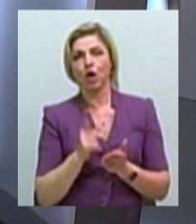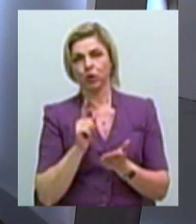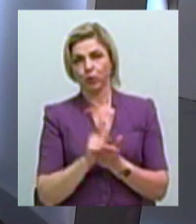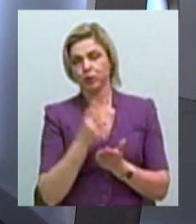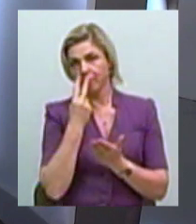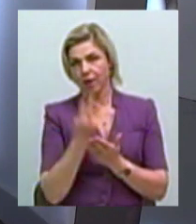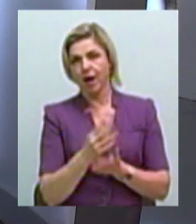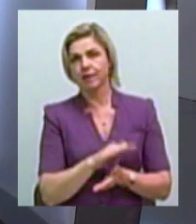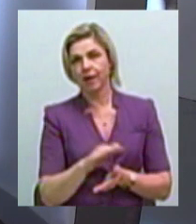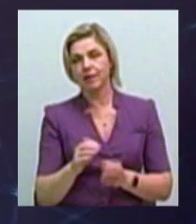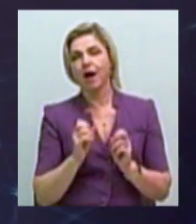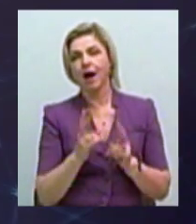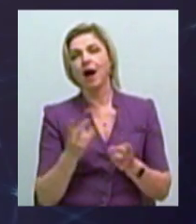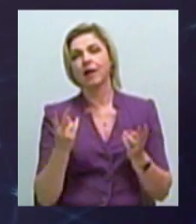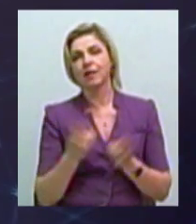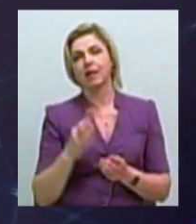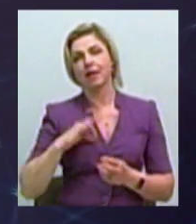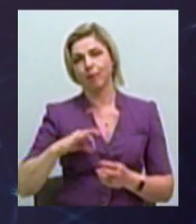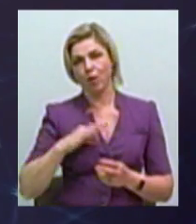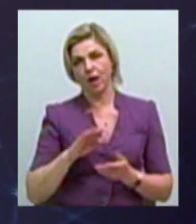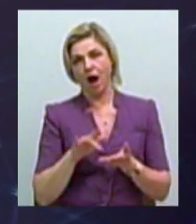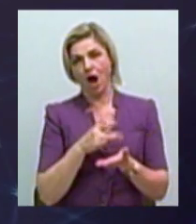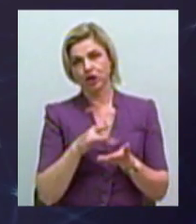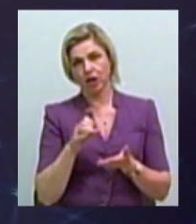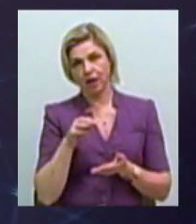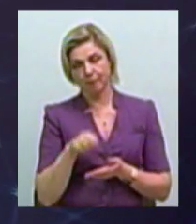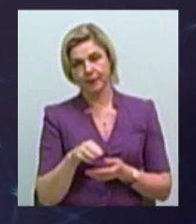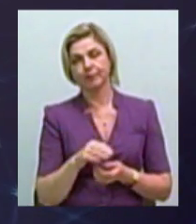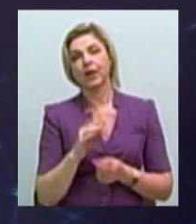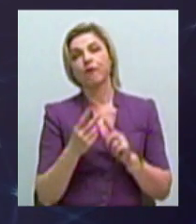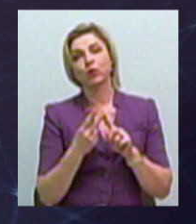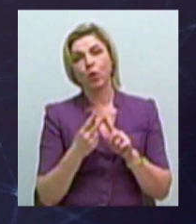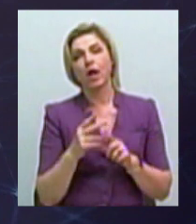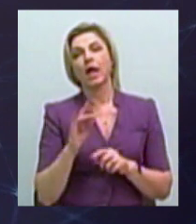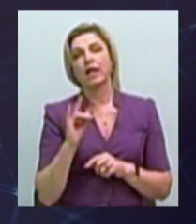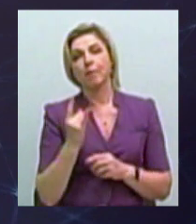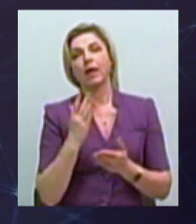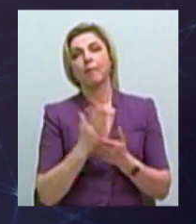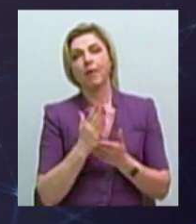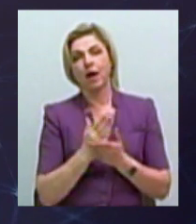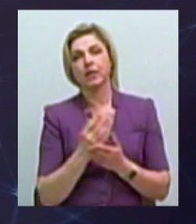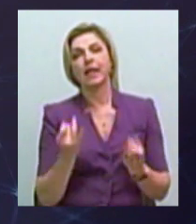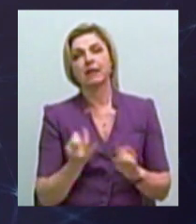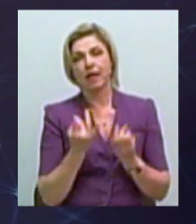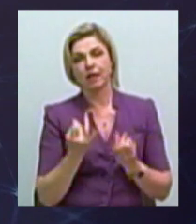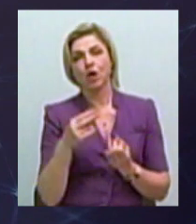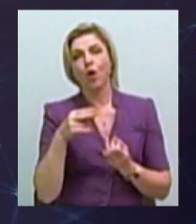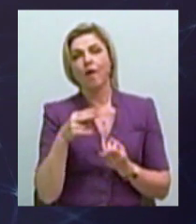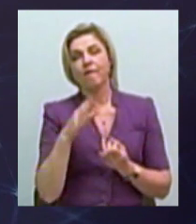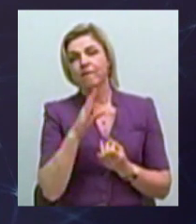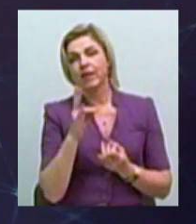показувати дітям, як треба користуватися гаджетами. Другий момент – дитина має мати якісь інтереси поза